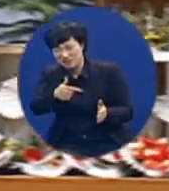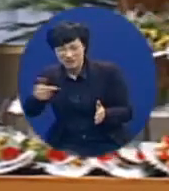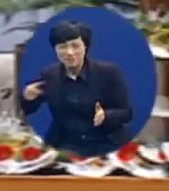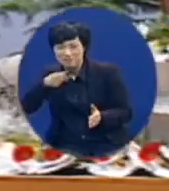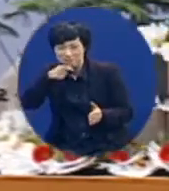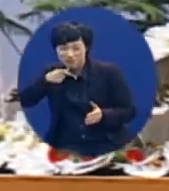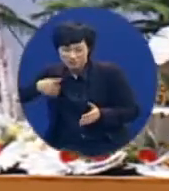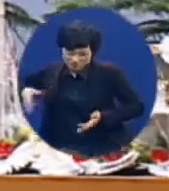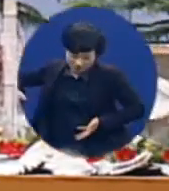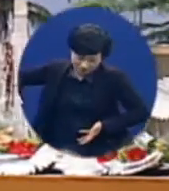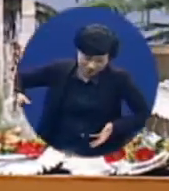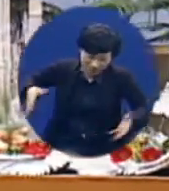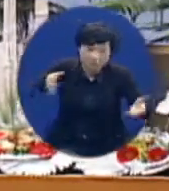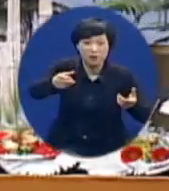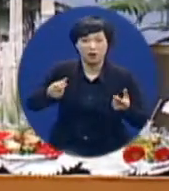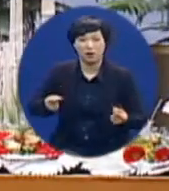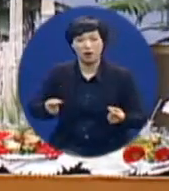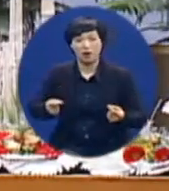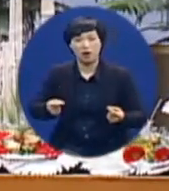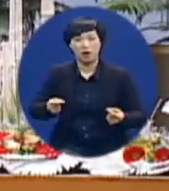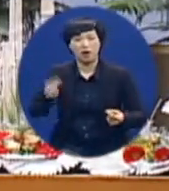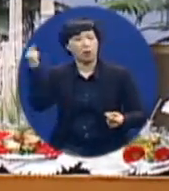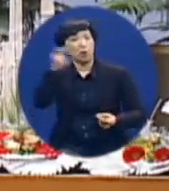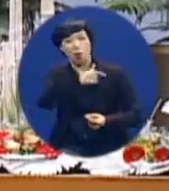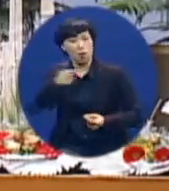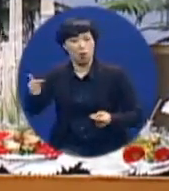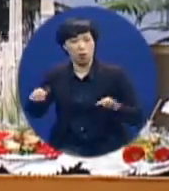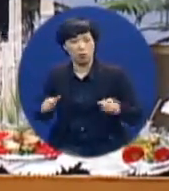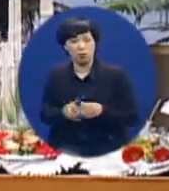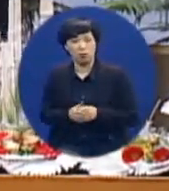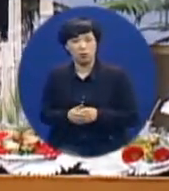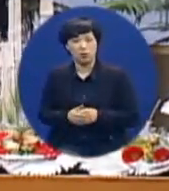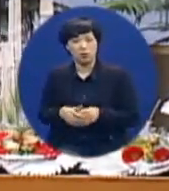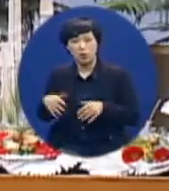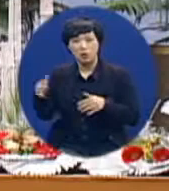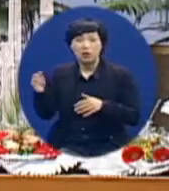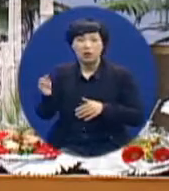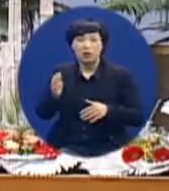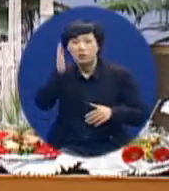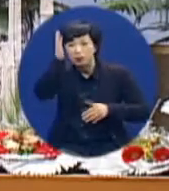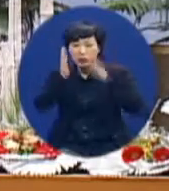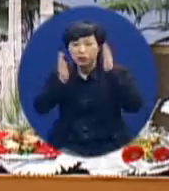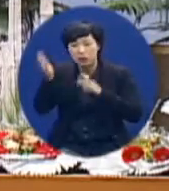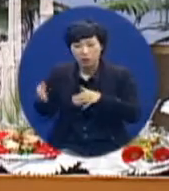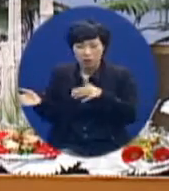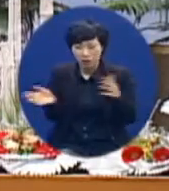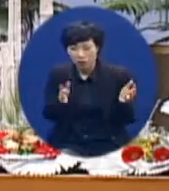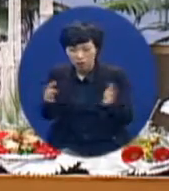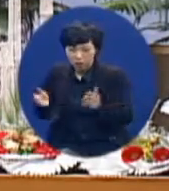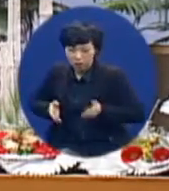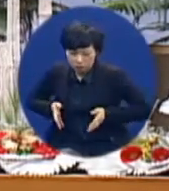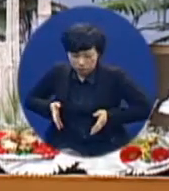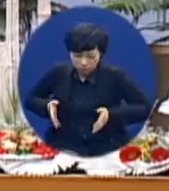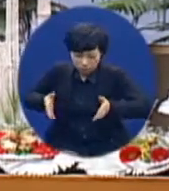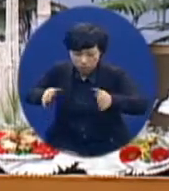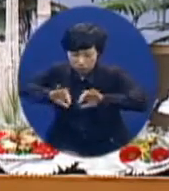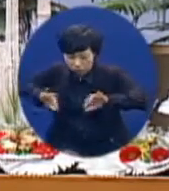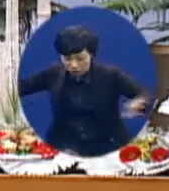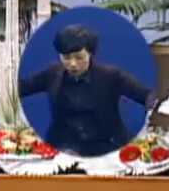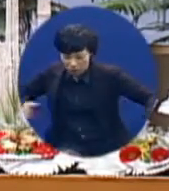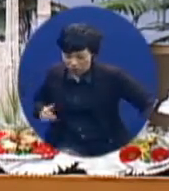수통이 지나가는 것, 막 들어가는 것처럼 갈대가 쫙 갈리죠. 그런 뱀은